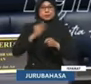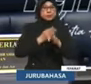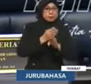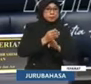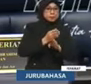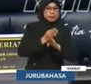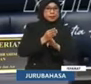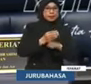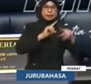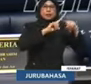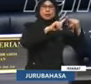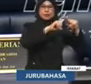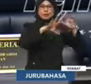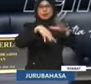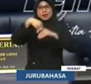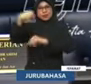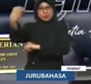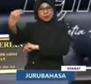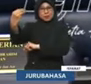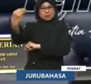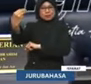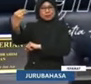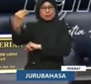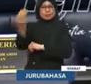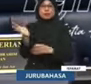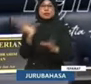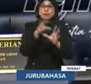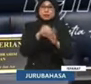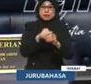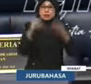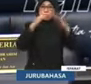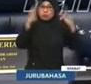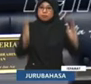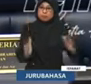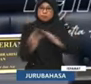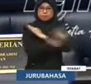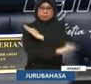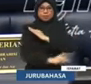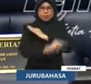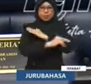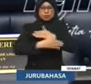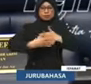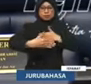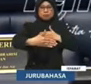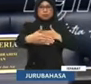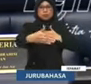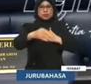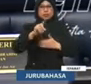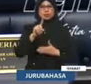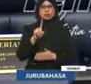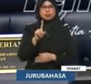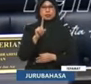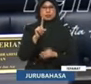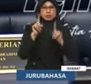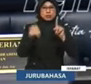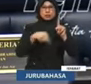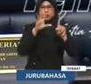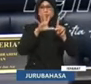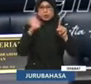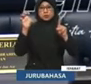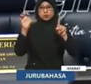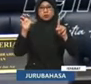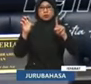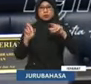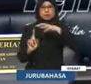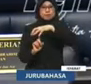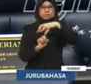ditawarkan di dalam dewan dan juga diluar dewan termasuk ke rumah-rumah negeri sebanyak 150.000 1500